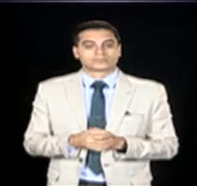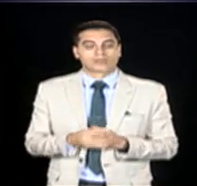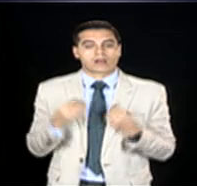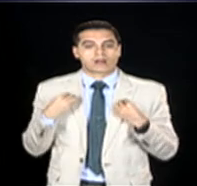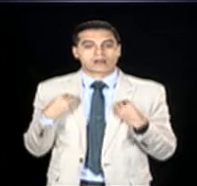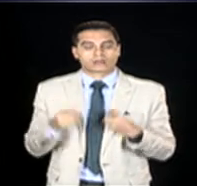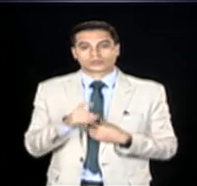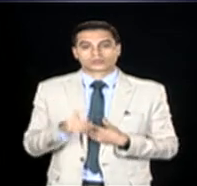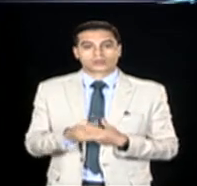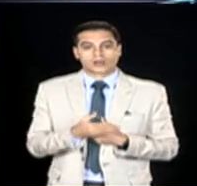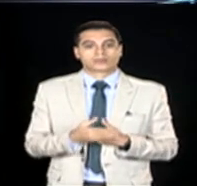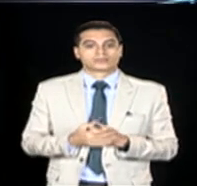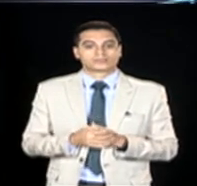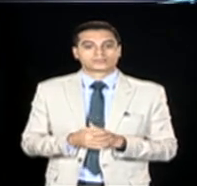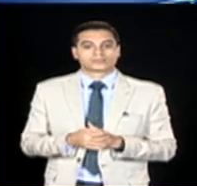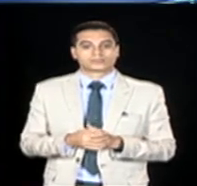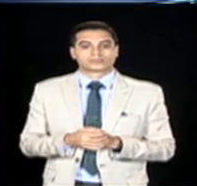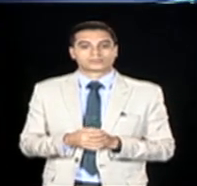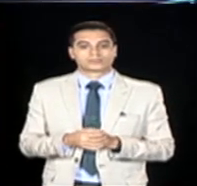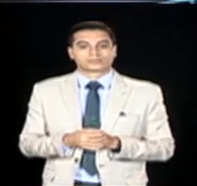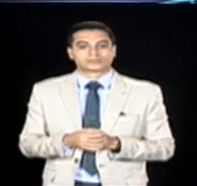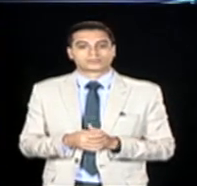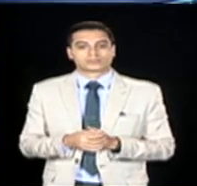رياضة، والسؤال هو: